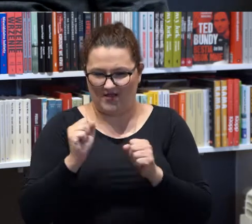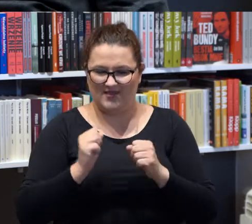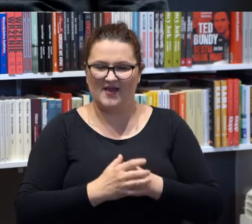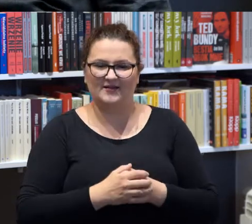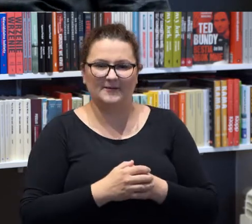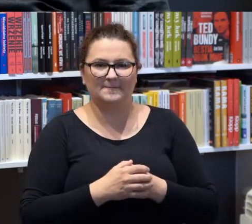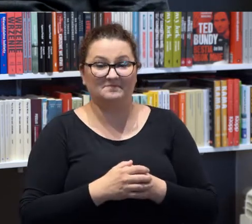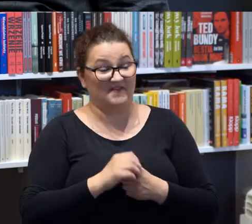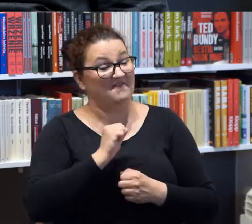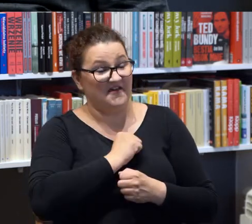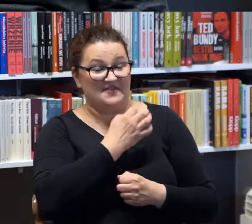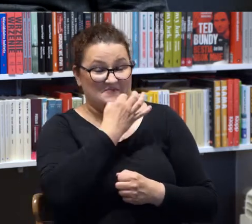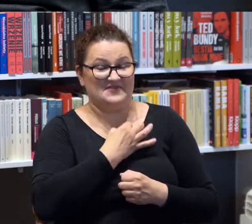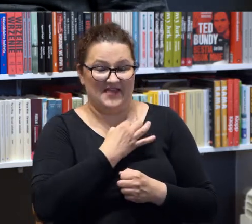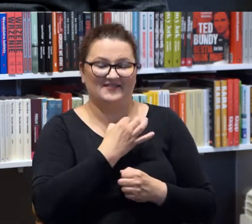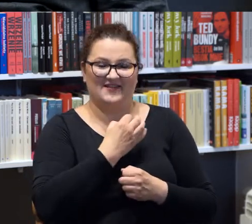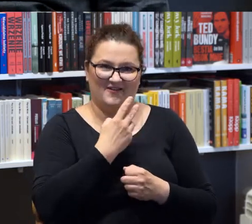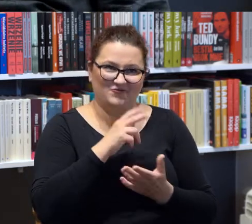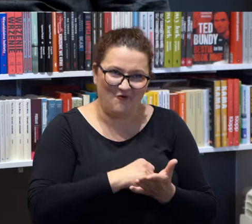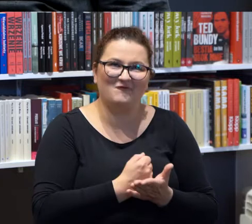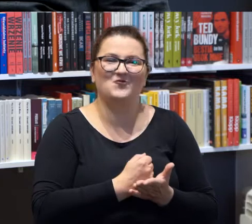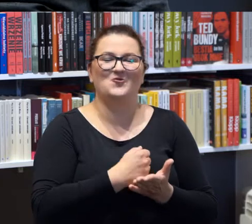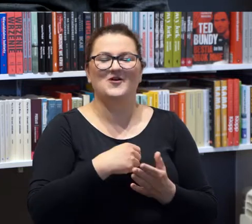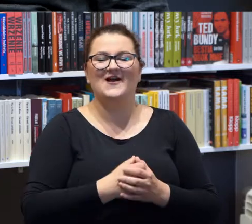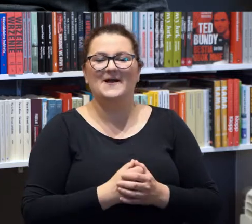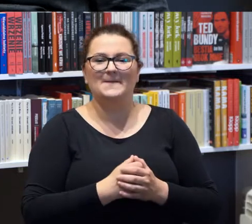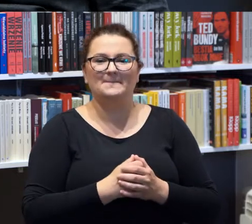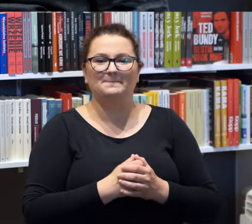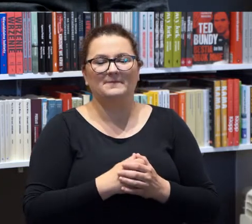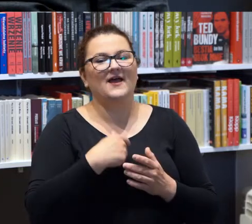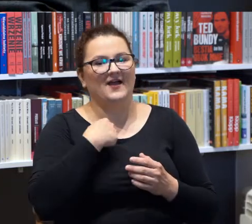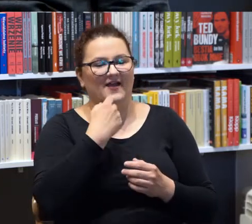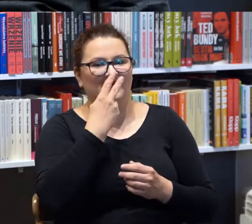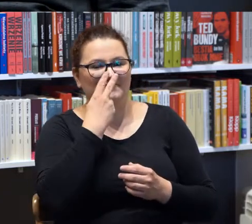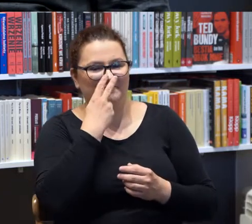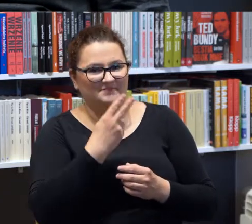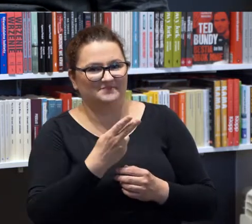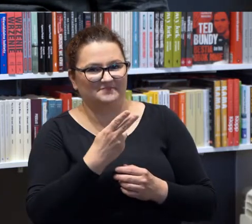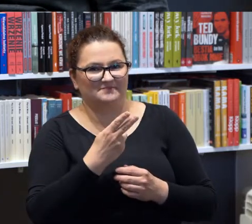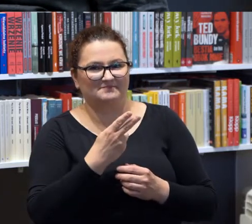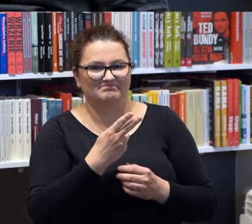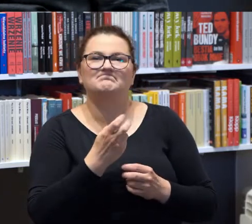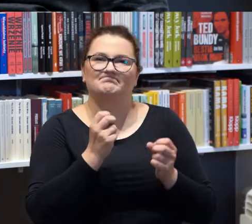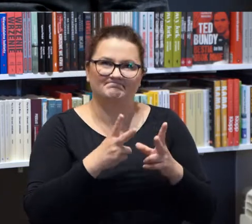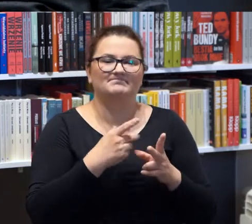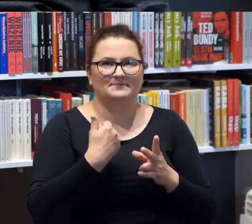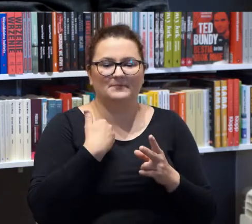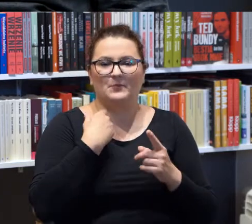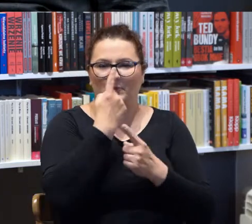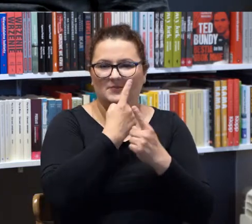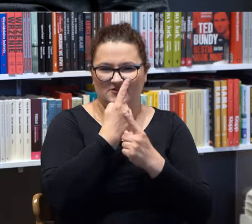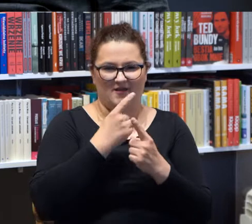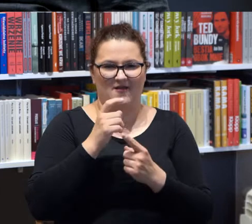zdecydowanie tak. Fajne pytanie znowu. To znaczy, ja w ogóle dostrzegłam, zastanawiałam się nad tym, kim był